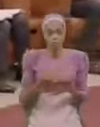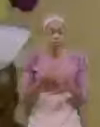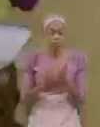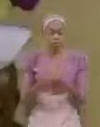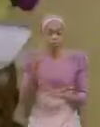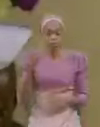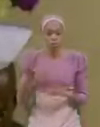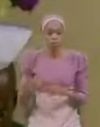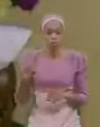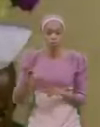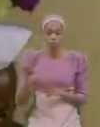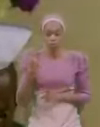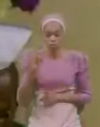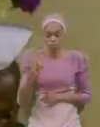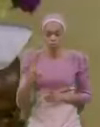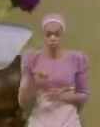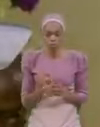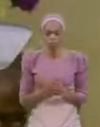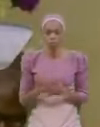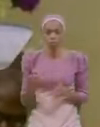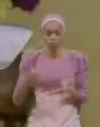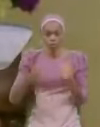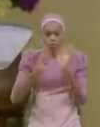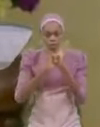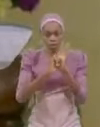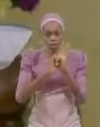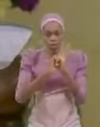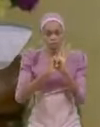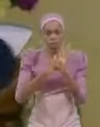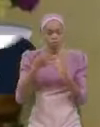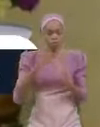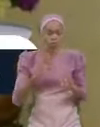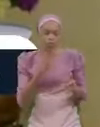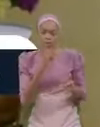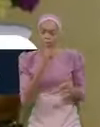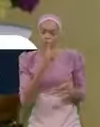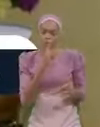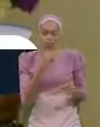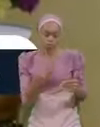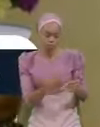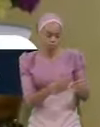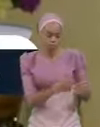Jésus deè point le portrait de vrai